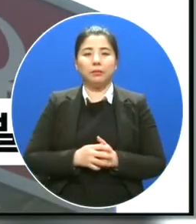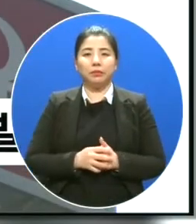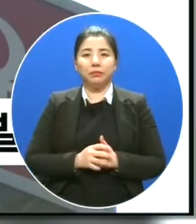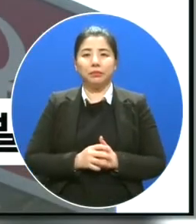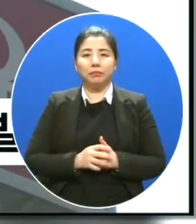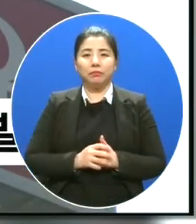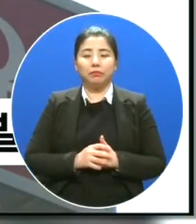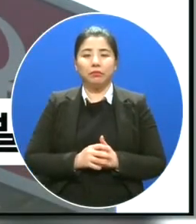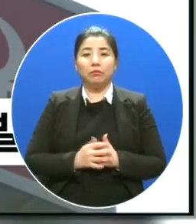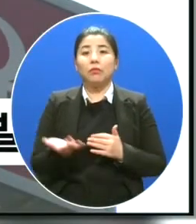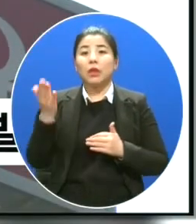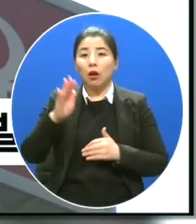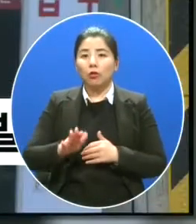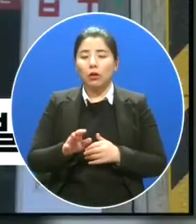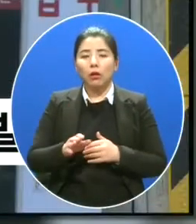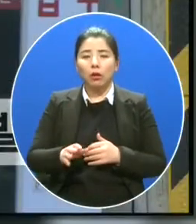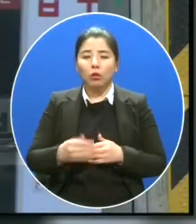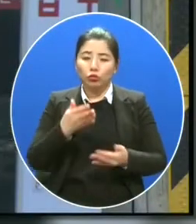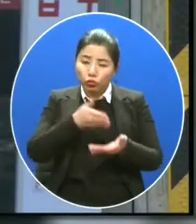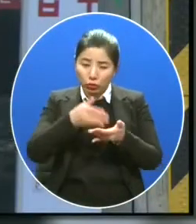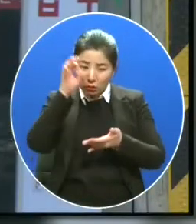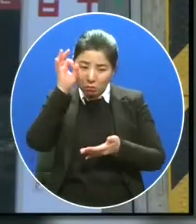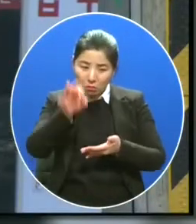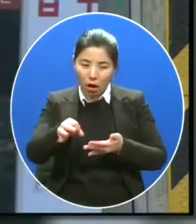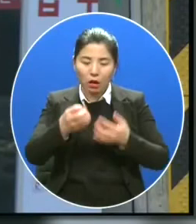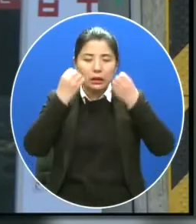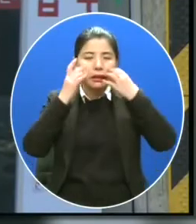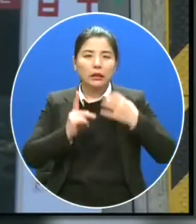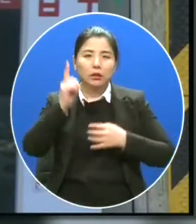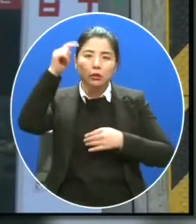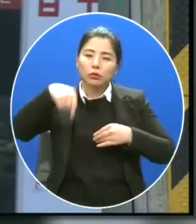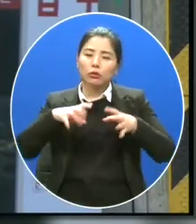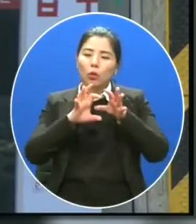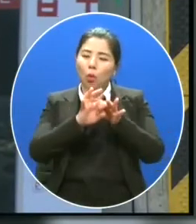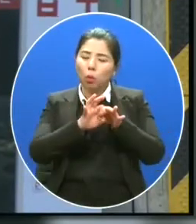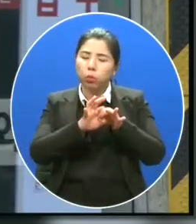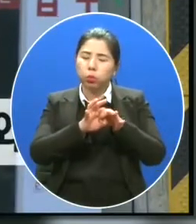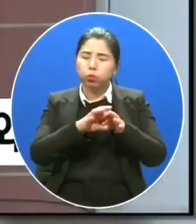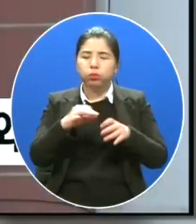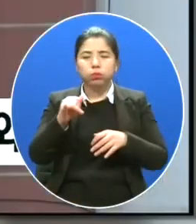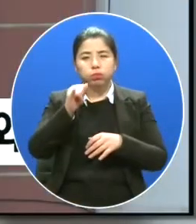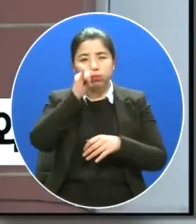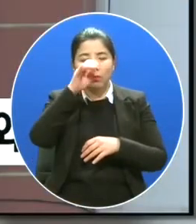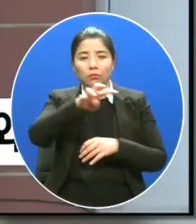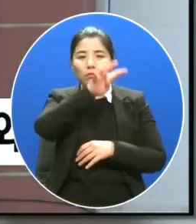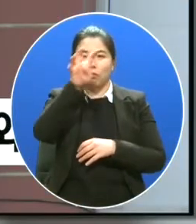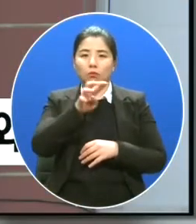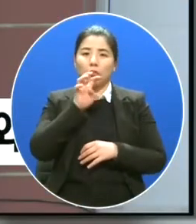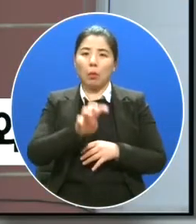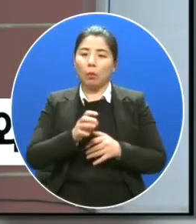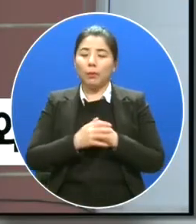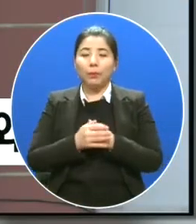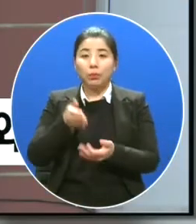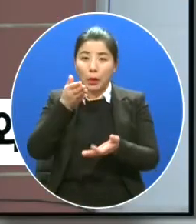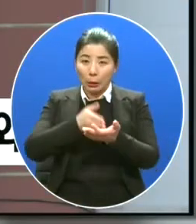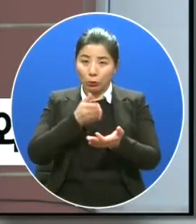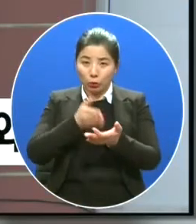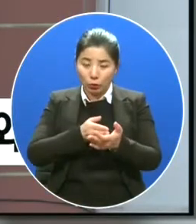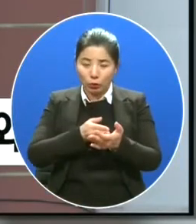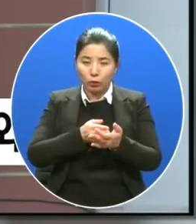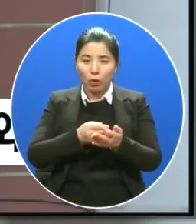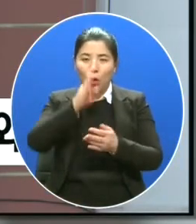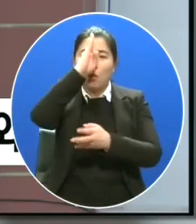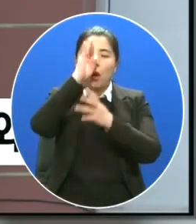생각됩니다. 그러나 정작 뉴스를 보면 신천지와 관련된 것인지가 분명치 않습니다.